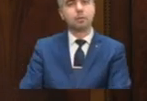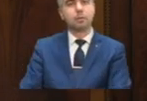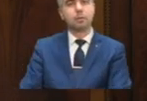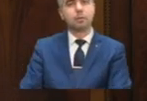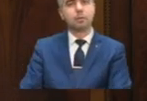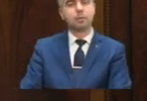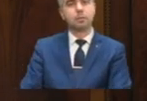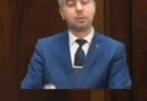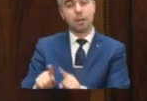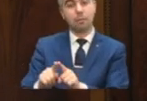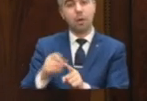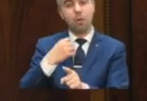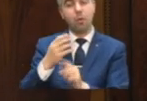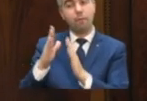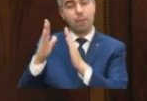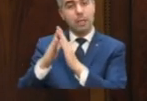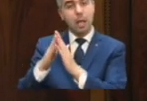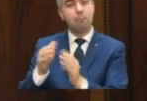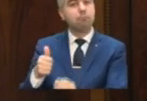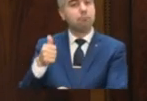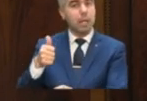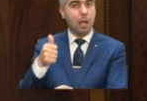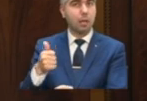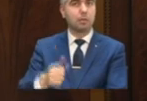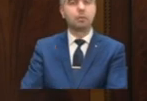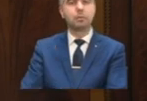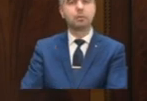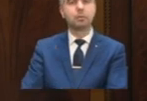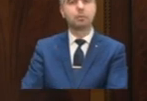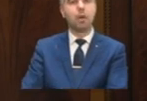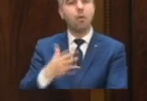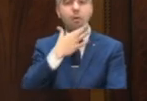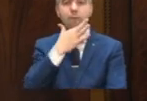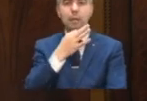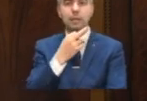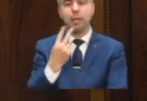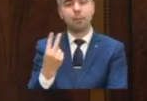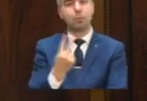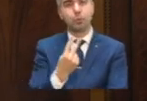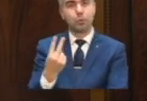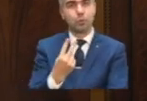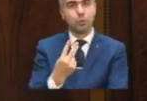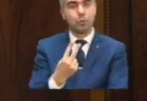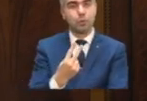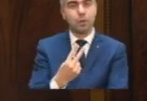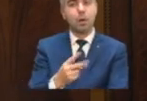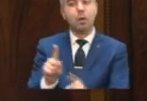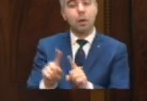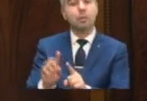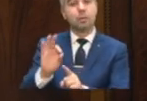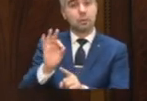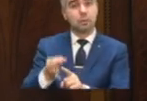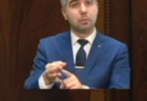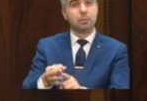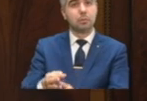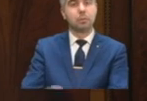النظره ديال السكن اللائق والسكن اللي هو ميسر والسكن اللي هو كيتجاوب مع الخصوصيات،